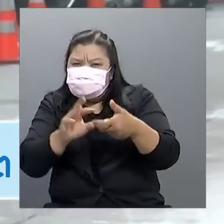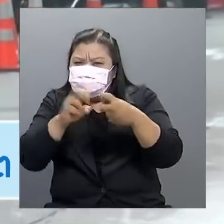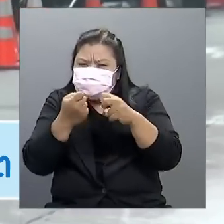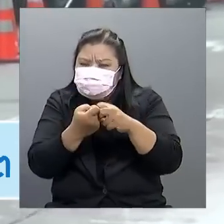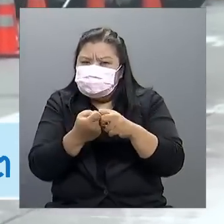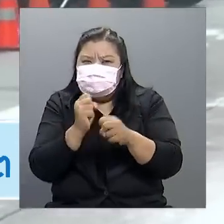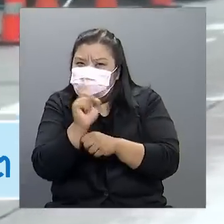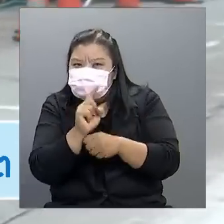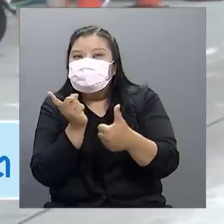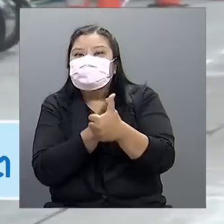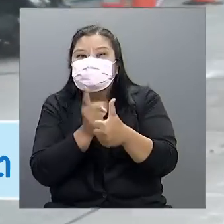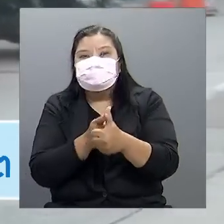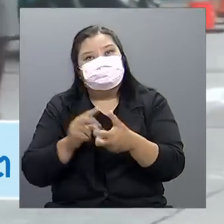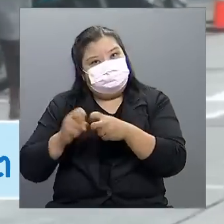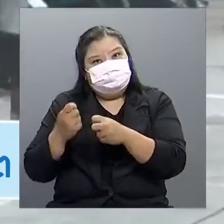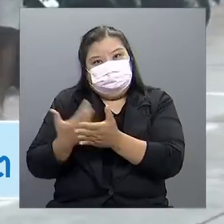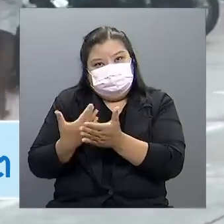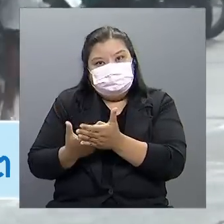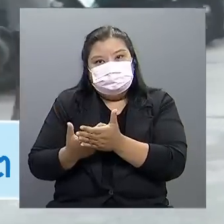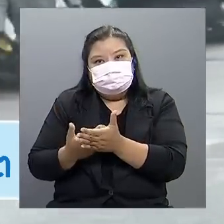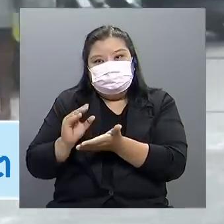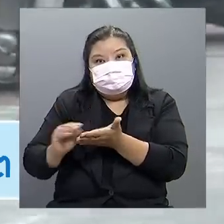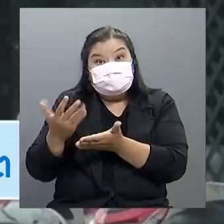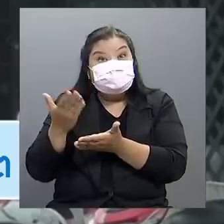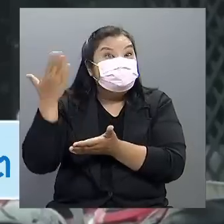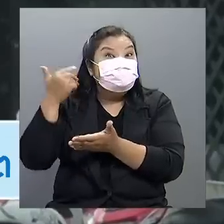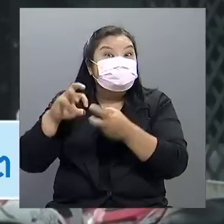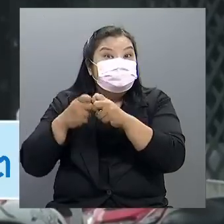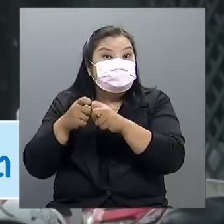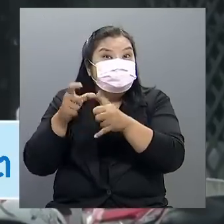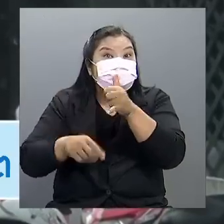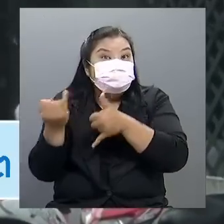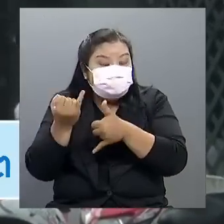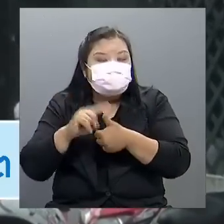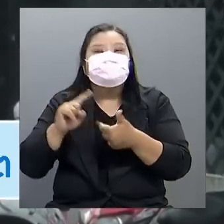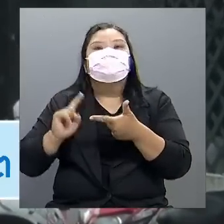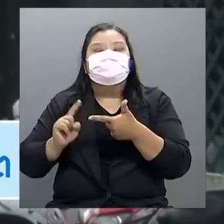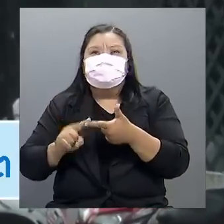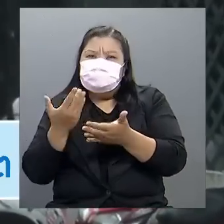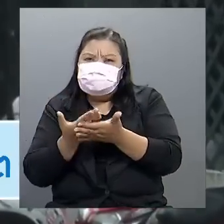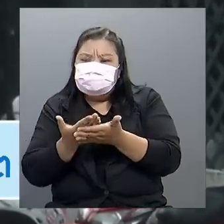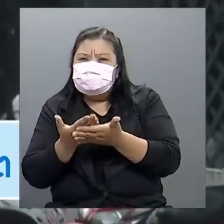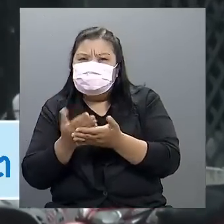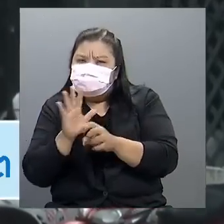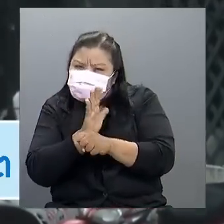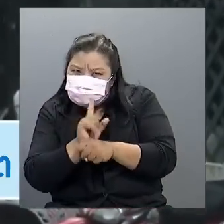า